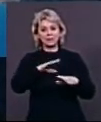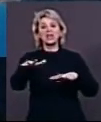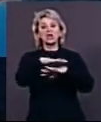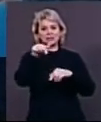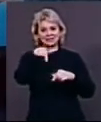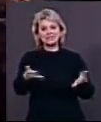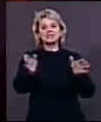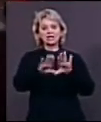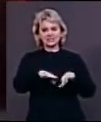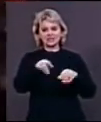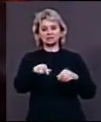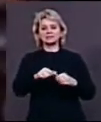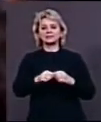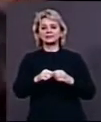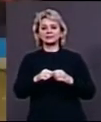рынок здесь останется.